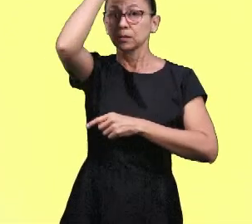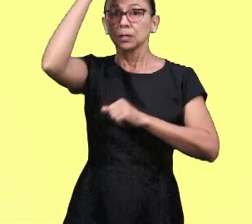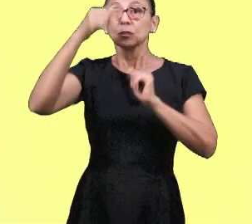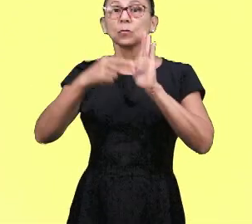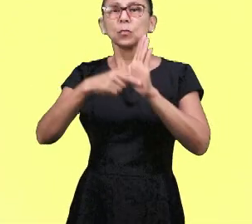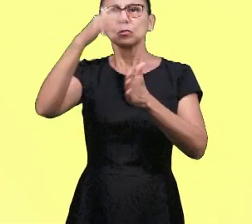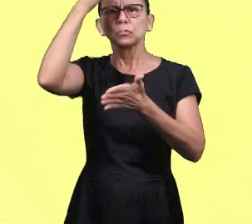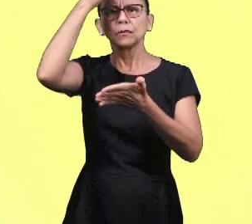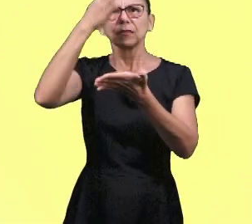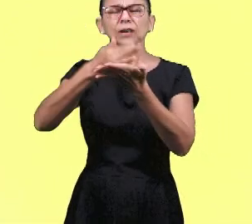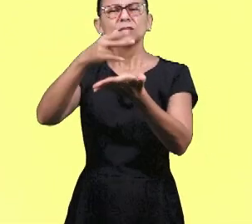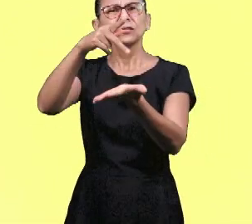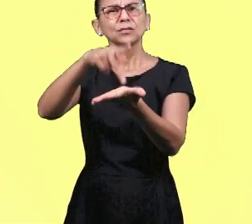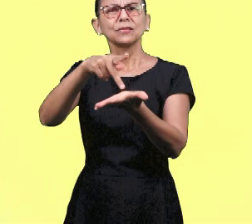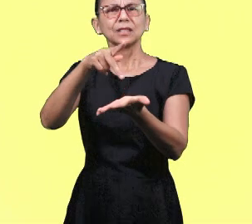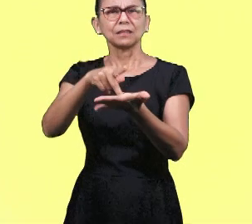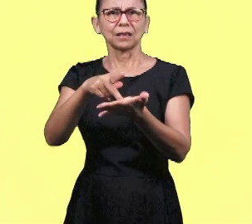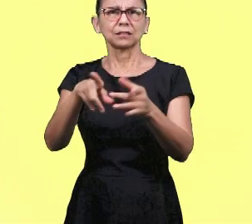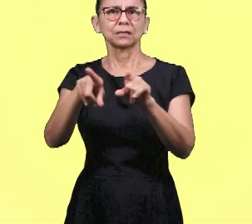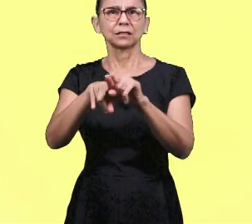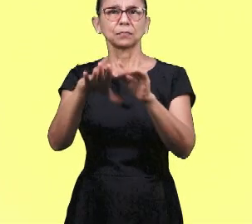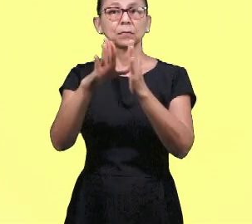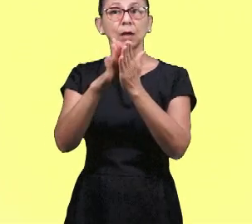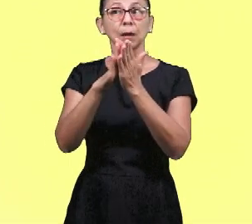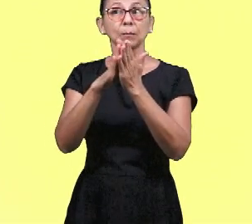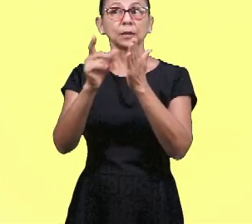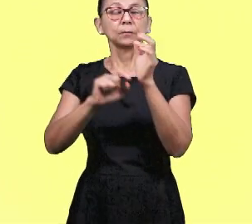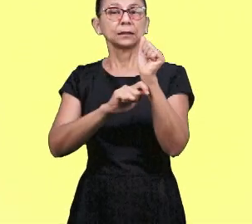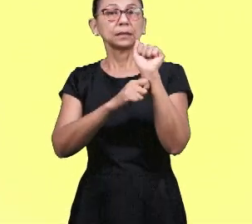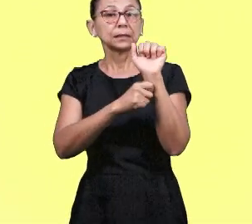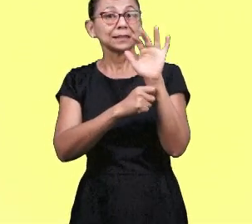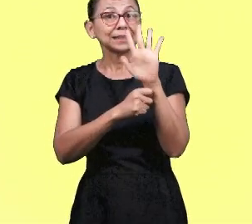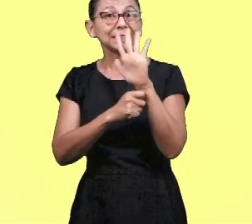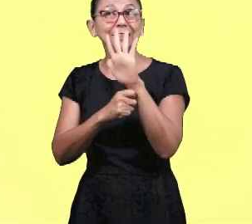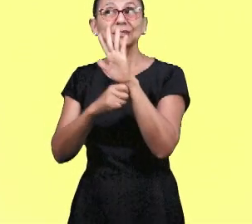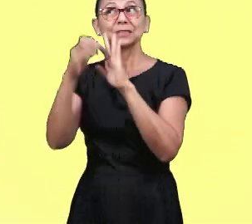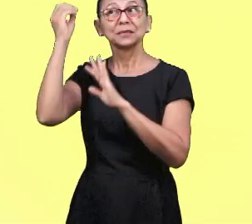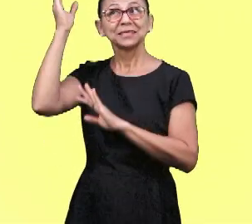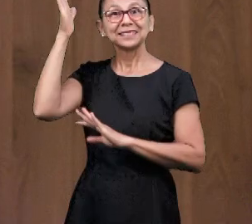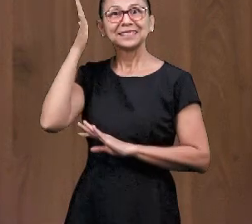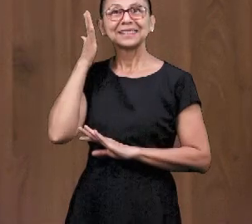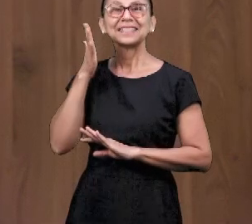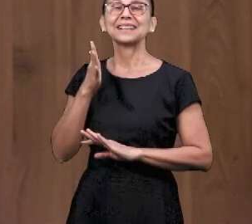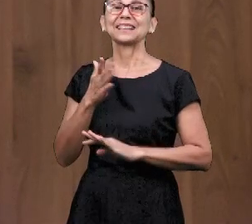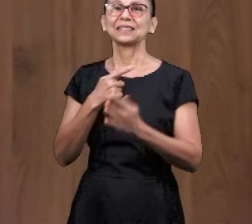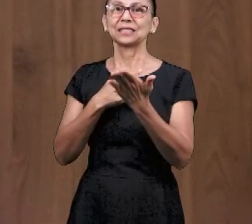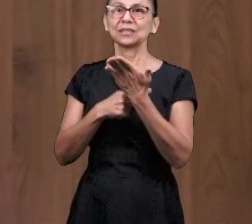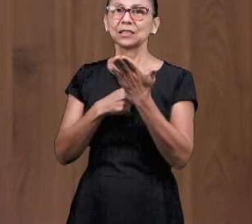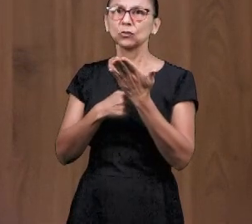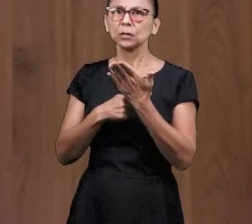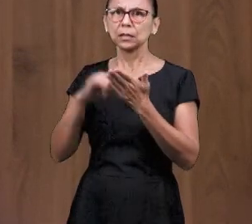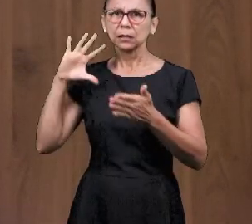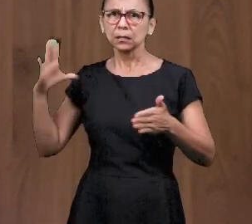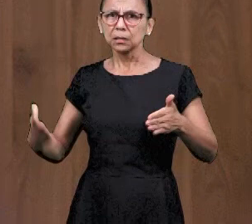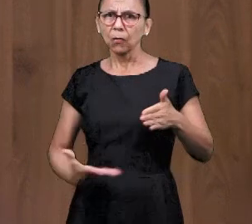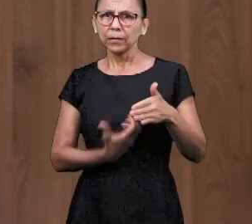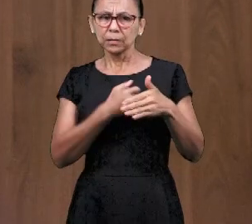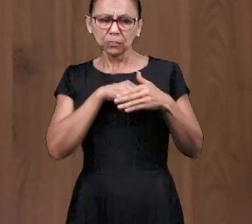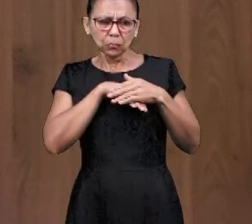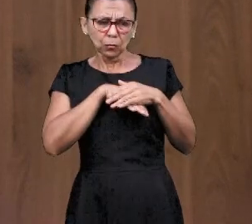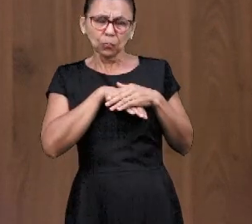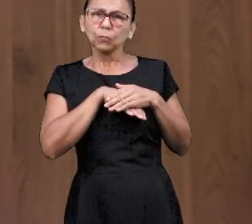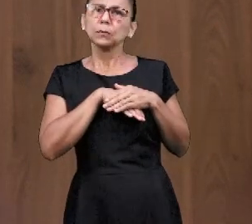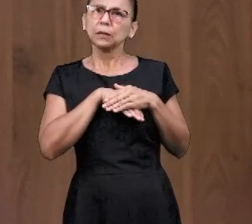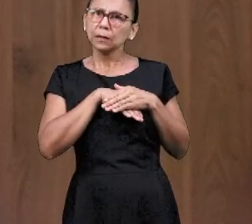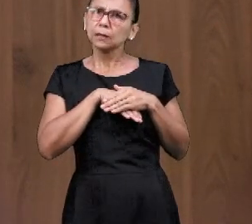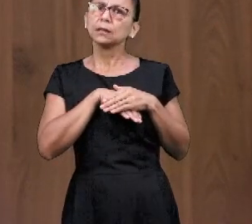le secret de la parole de Dieu. Il nous aide afin que notre salut soit préservé. Et nous avons